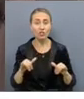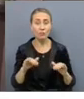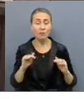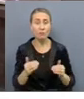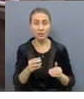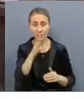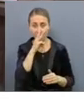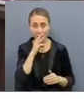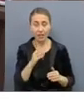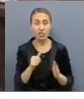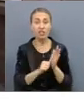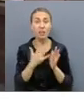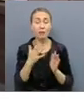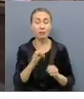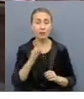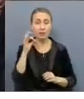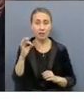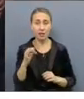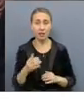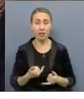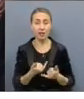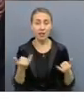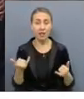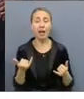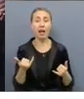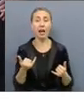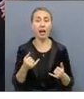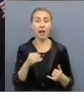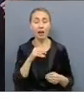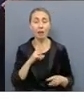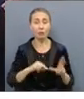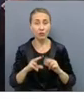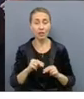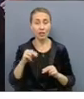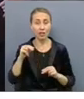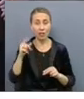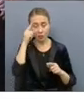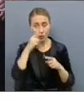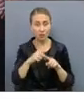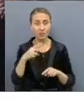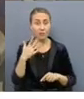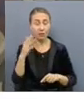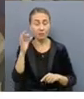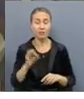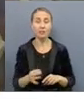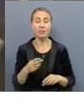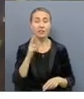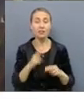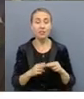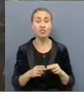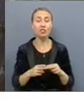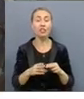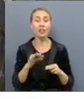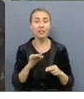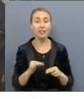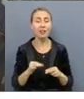плату на 65% для пожарных, а преподавателям института на 25%. В завершении встречи члены Сената высоко